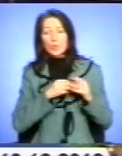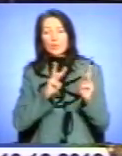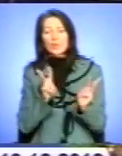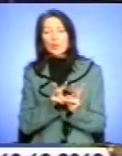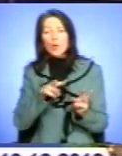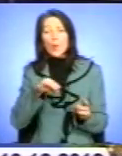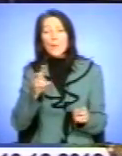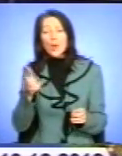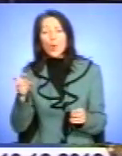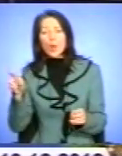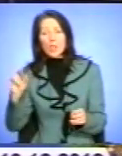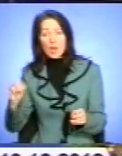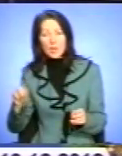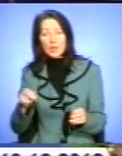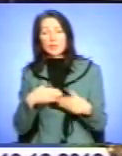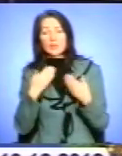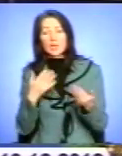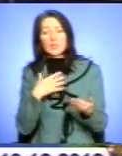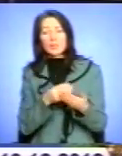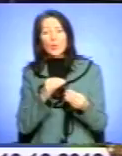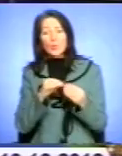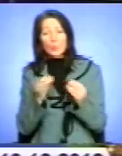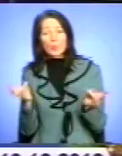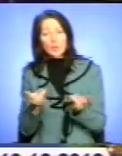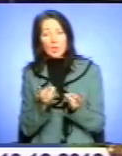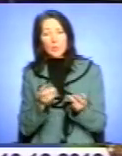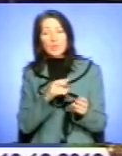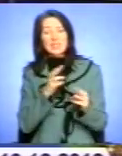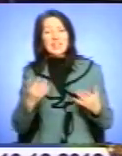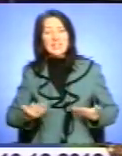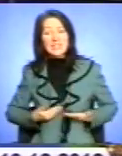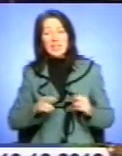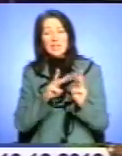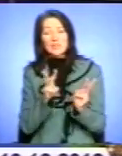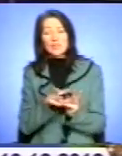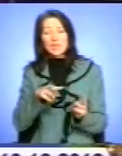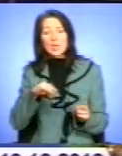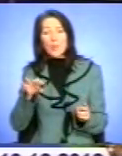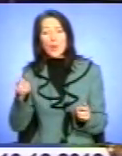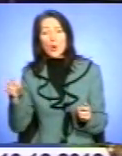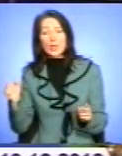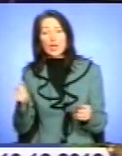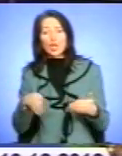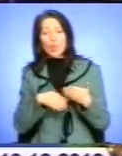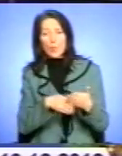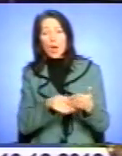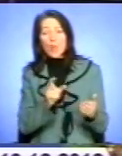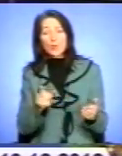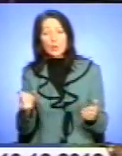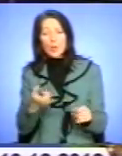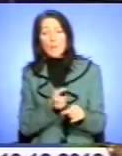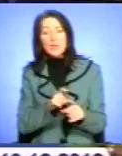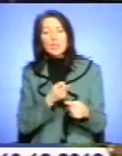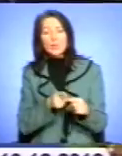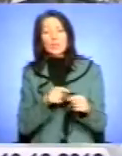до нього зі своїми потребами, адже за життя Святий Миколай допомагав людям. Більше про це свято розповідає Ірина